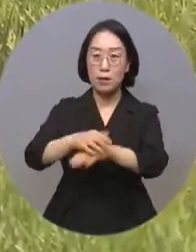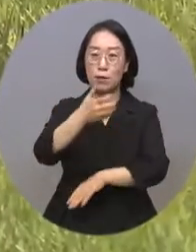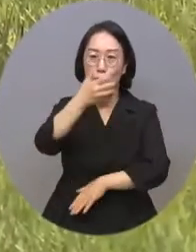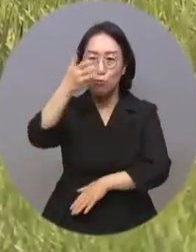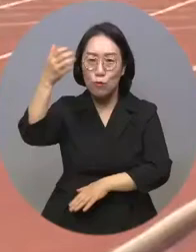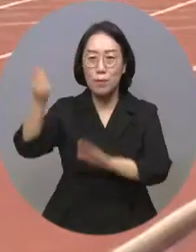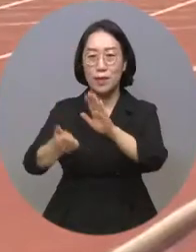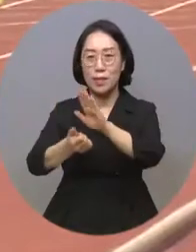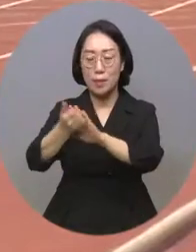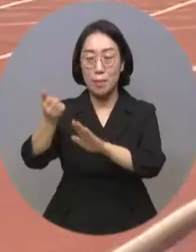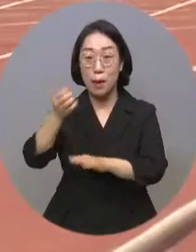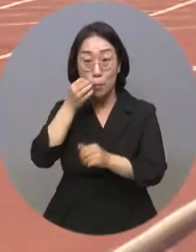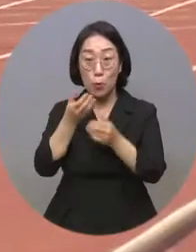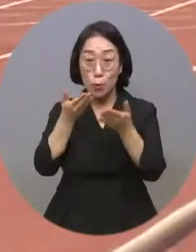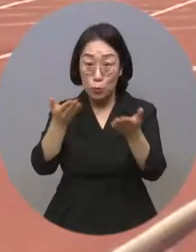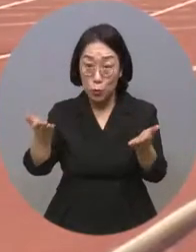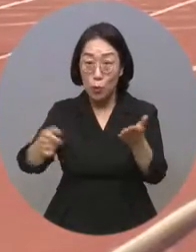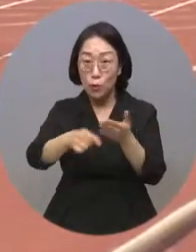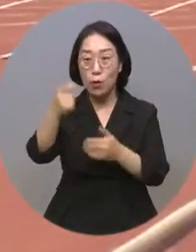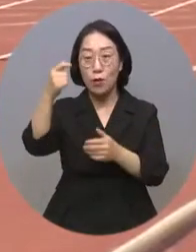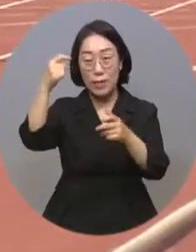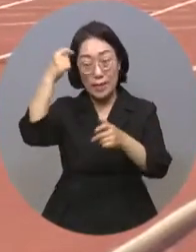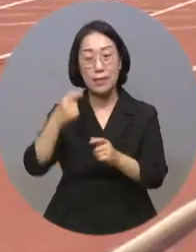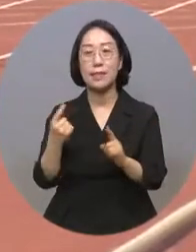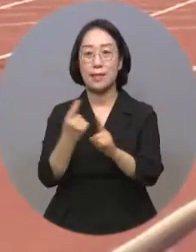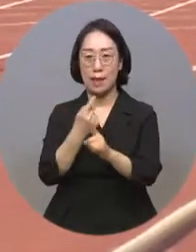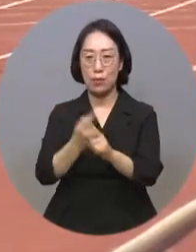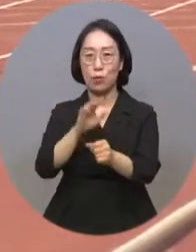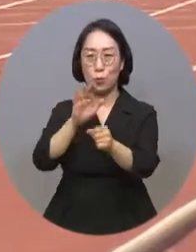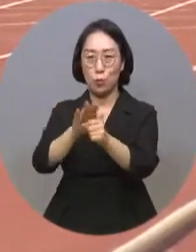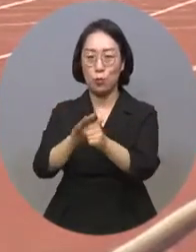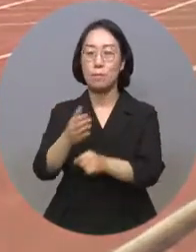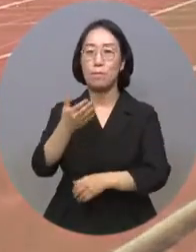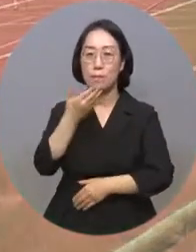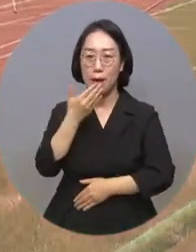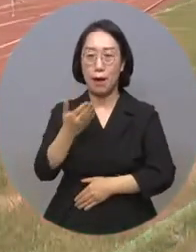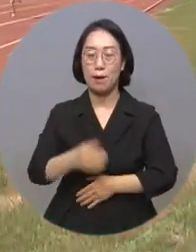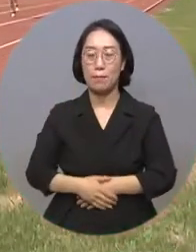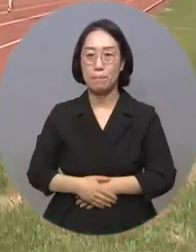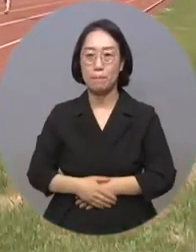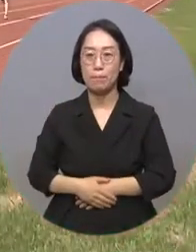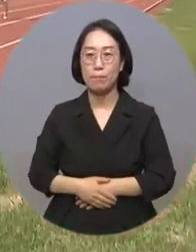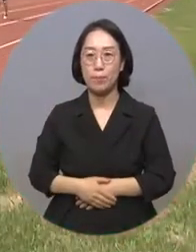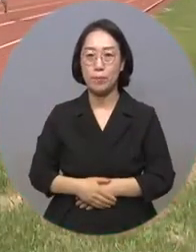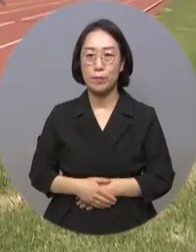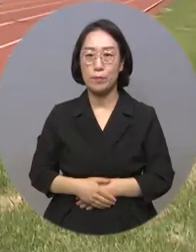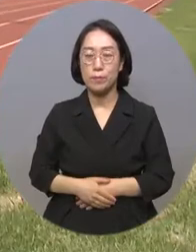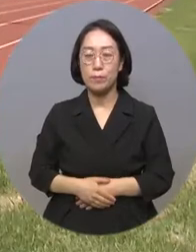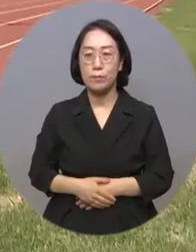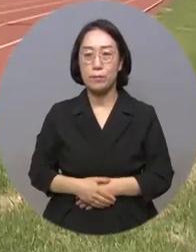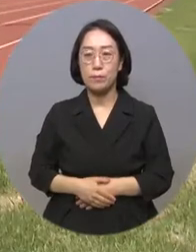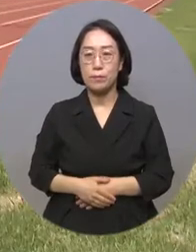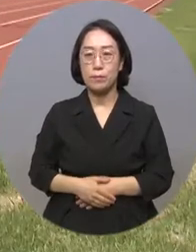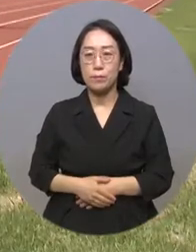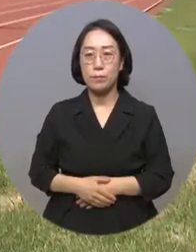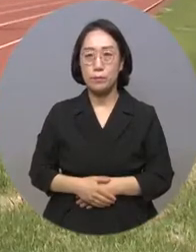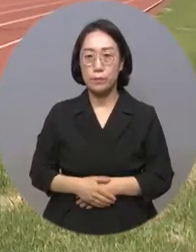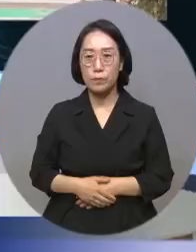희망을 주어 장애인식 개선에 큰 도움을 줄 것으로 기대합니다. 복지TV 전북방송